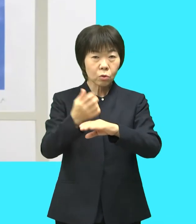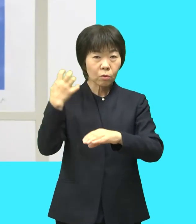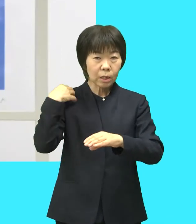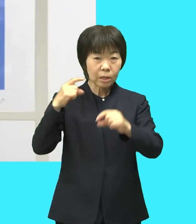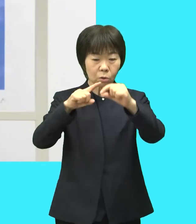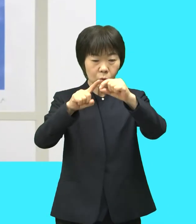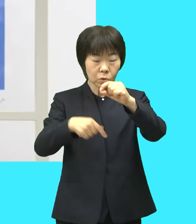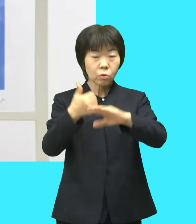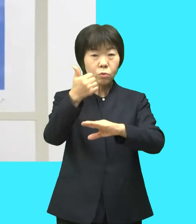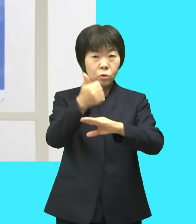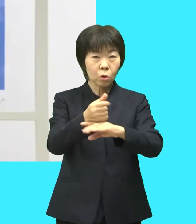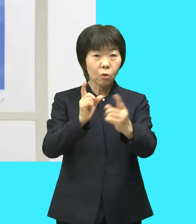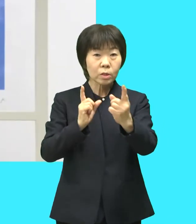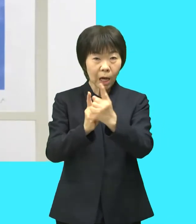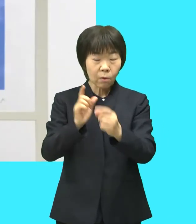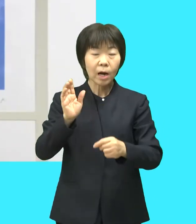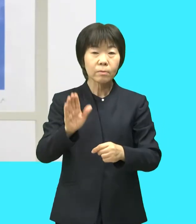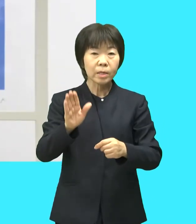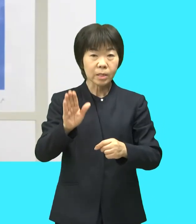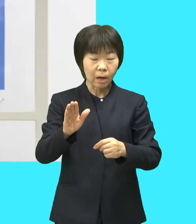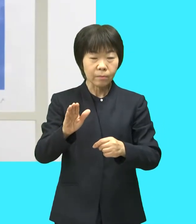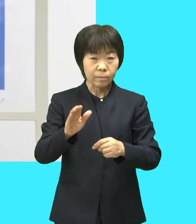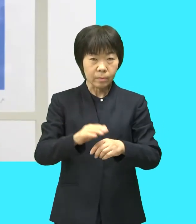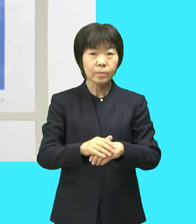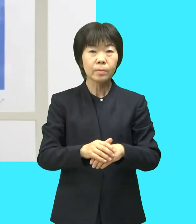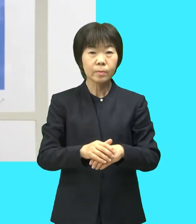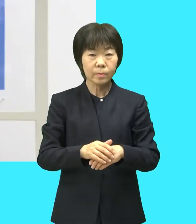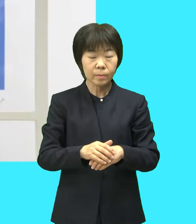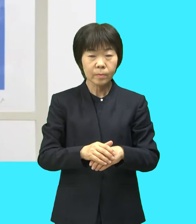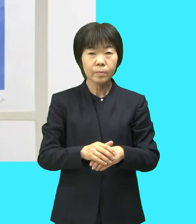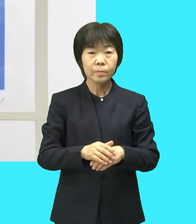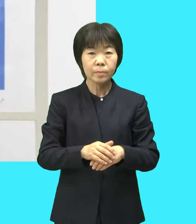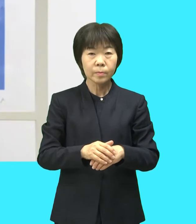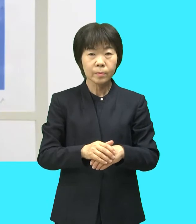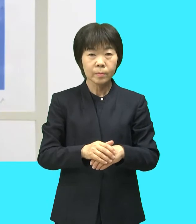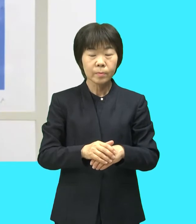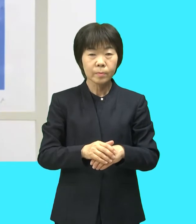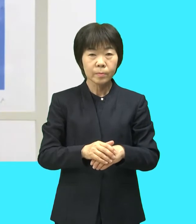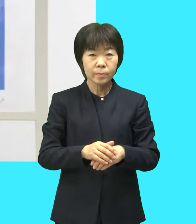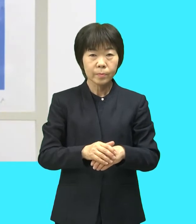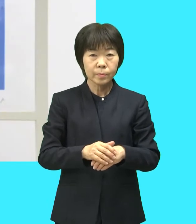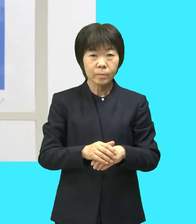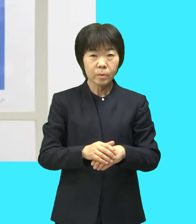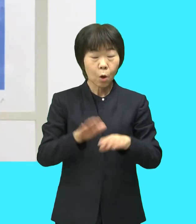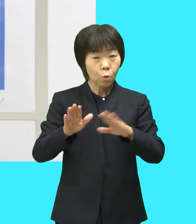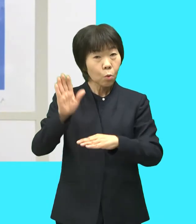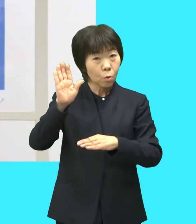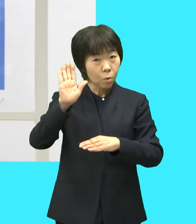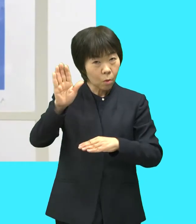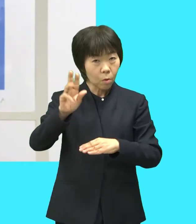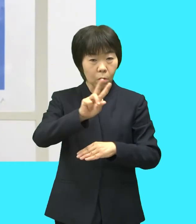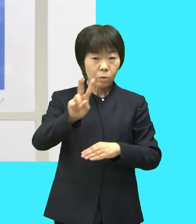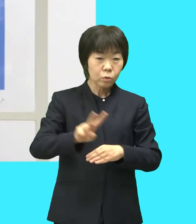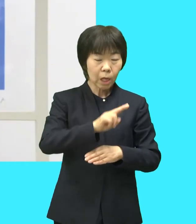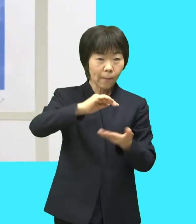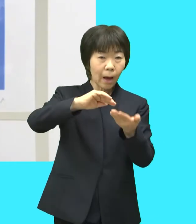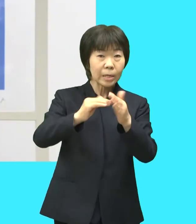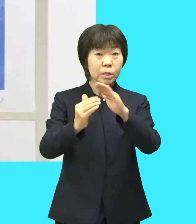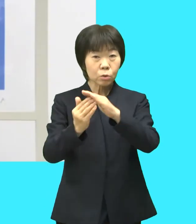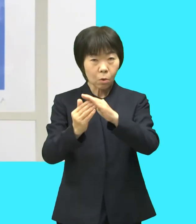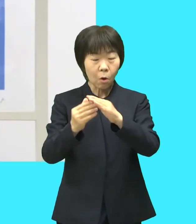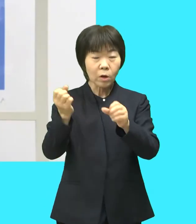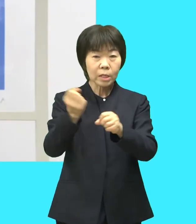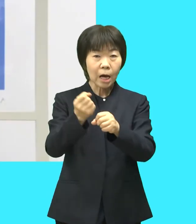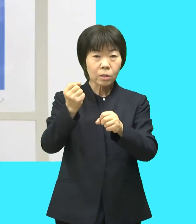。まだ完全に表に出している話ではないんですが、今後ですね双葉町の産